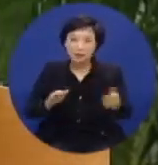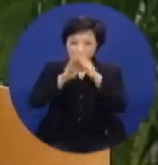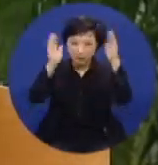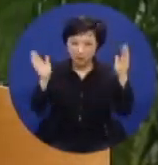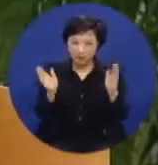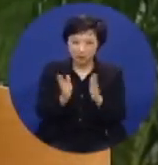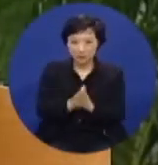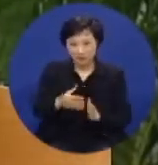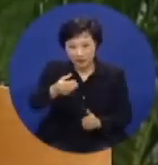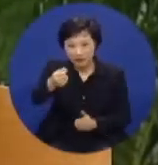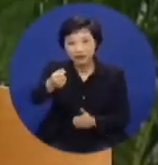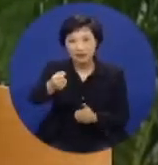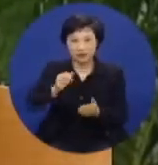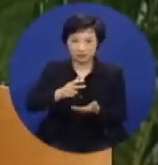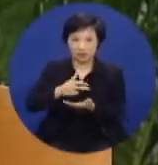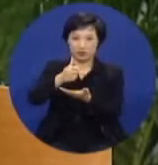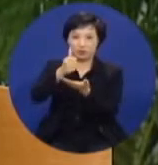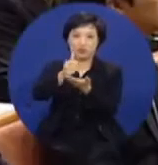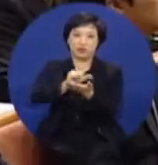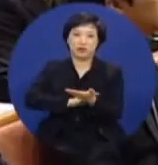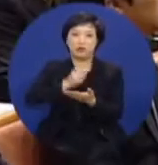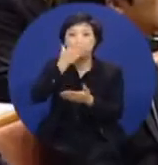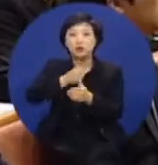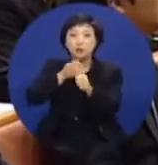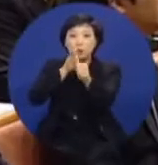주님의 이름으로 축복합니다